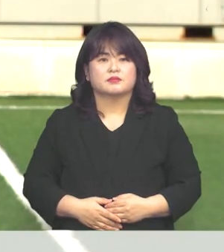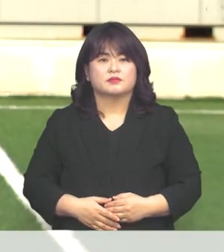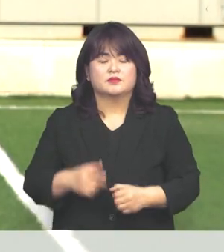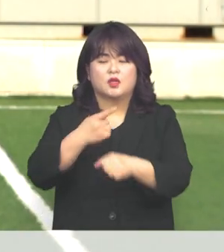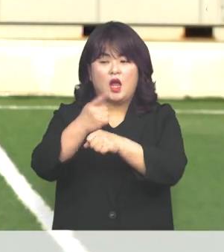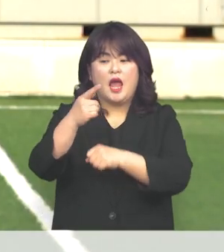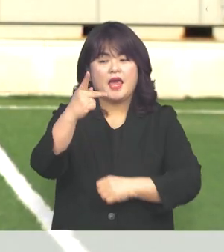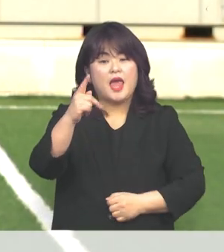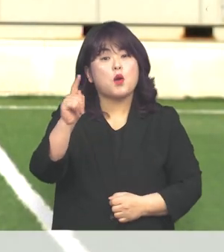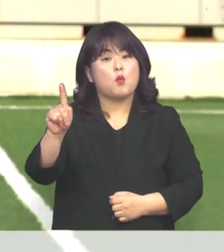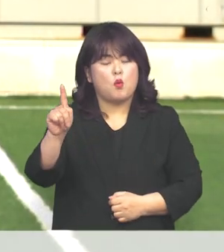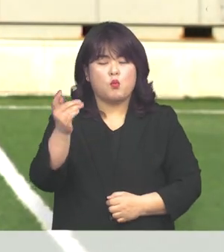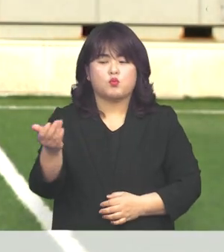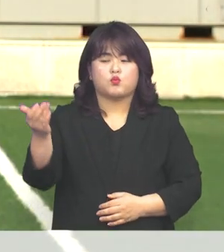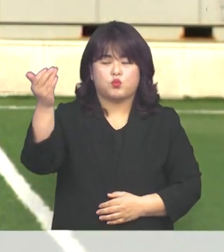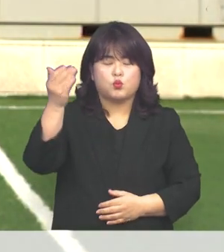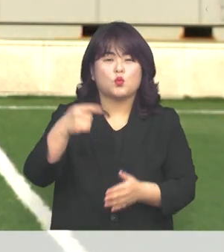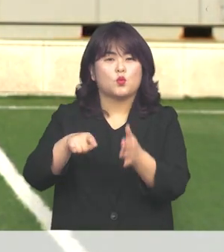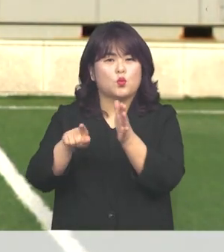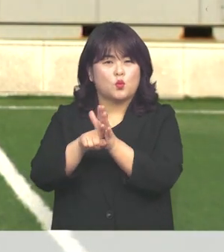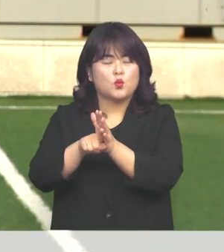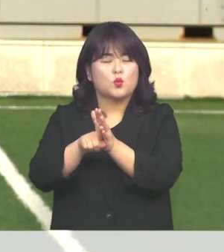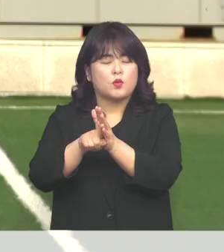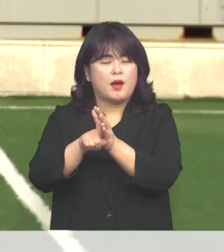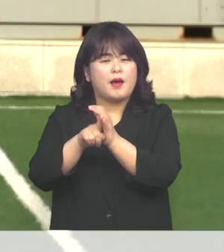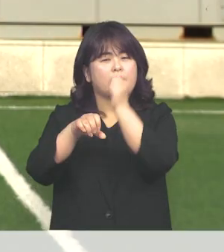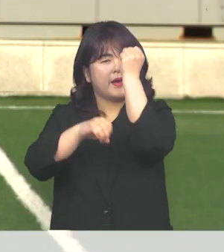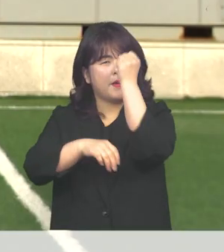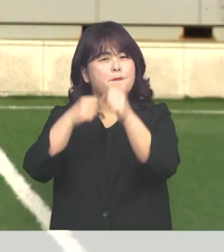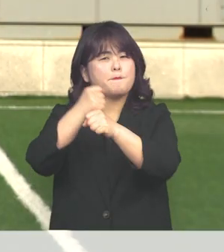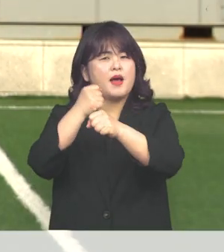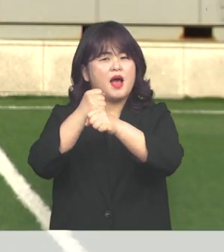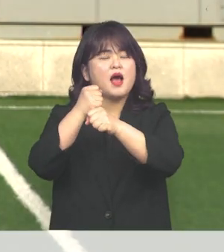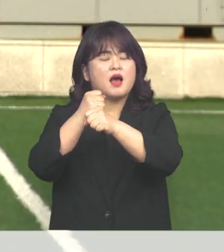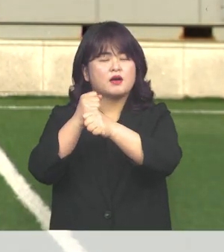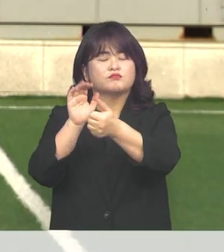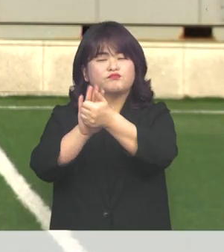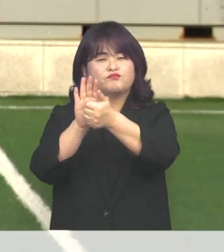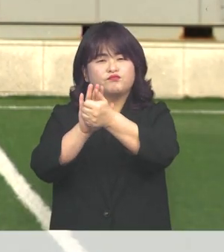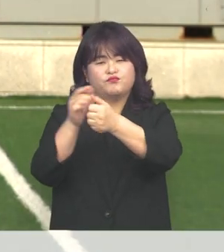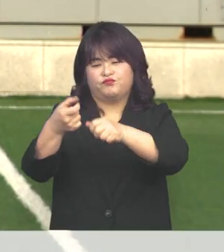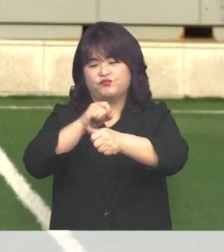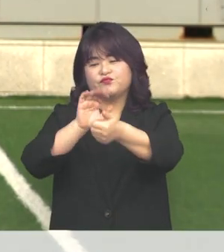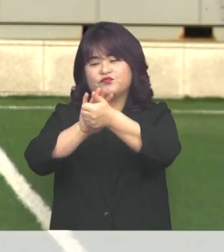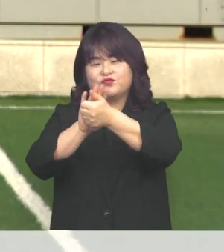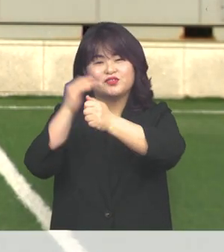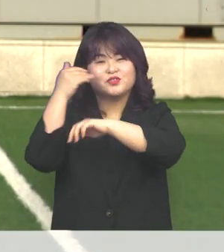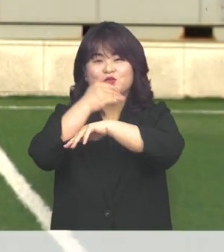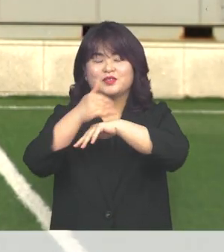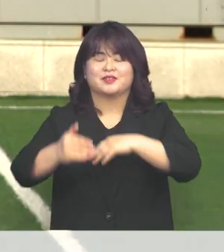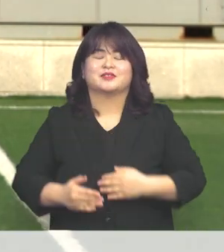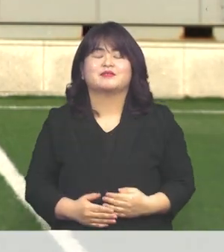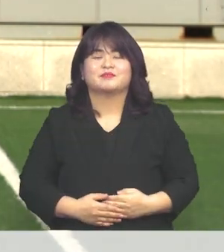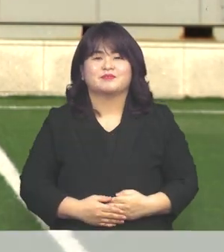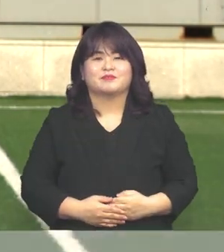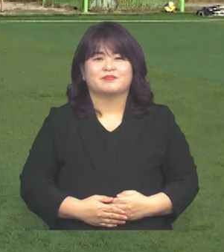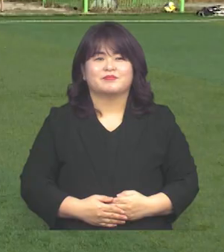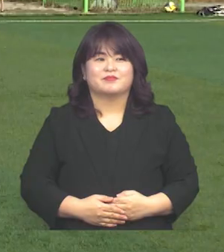내년에 K1으로 갈 수 있는 그런 발판을 마련할 수 있도록 적극적으로 서포트할